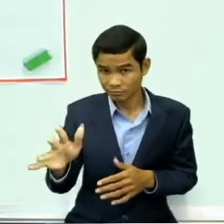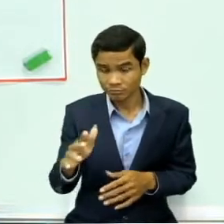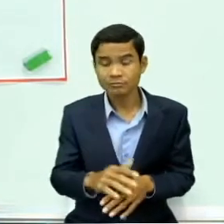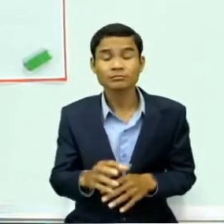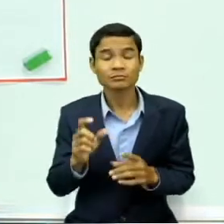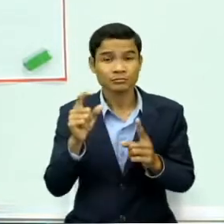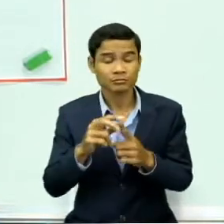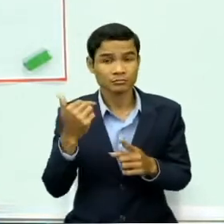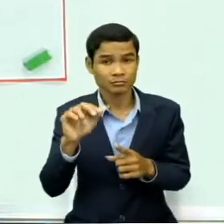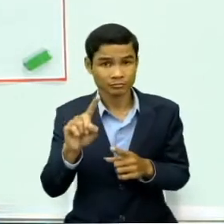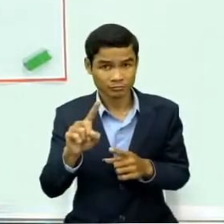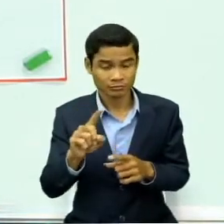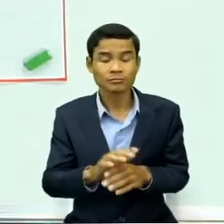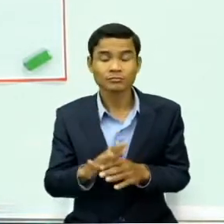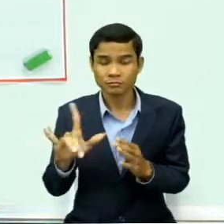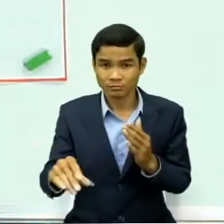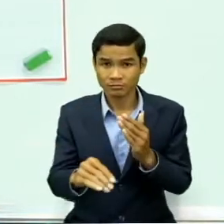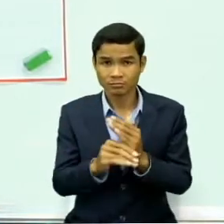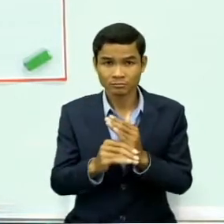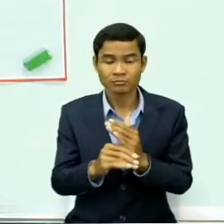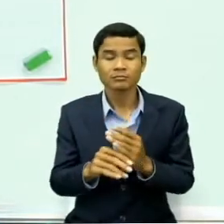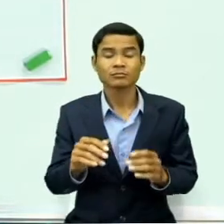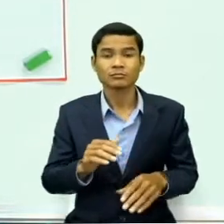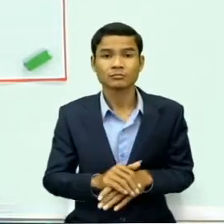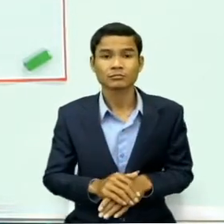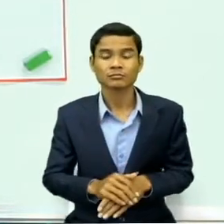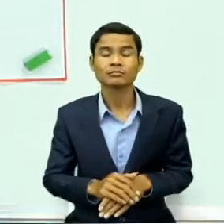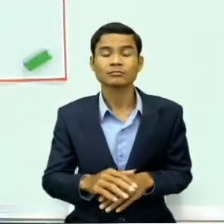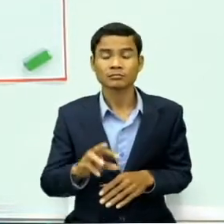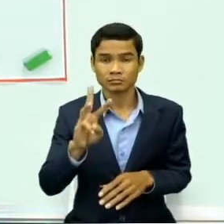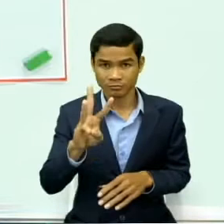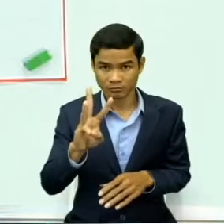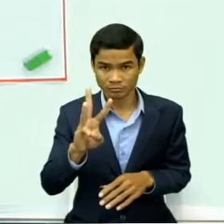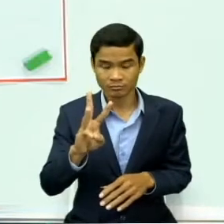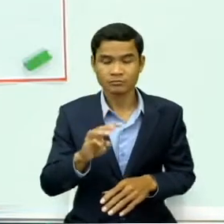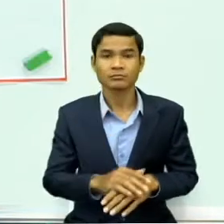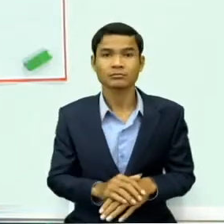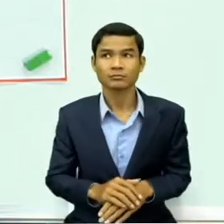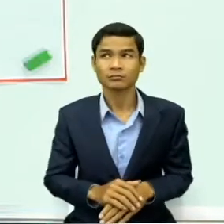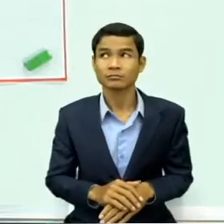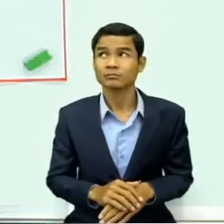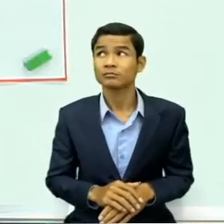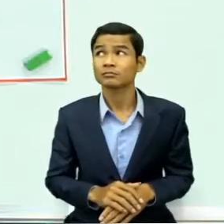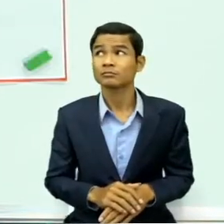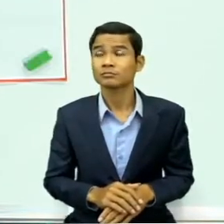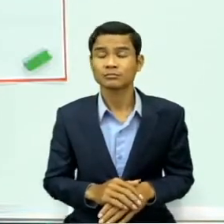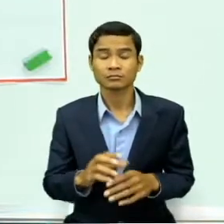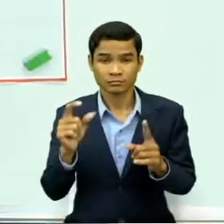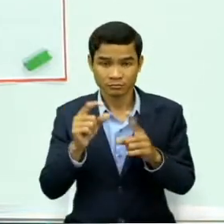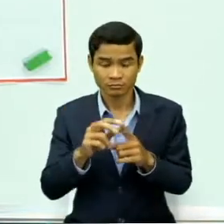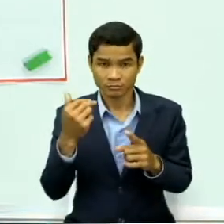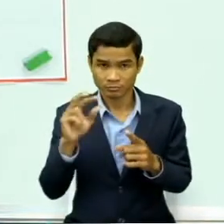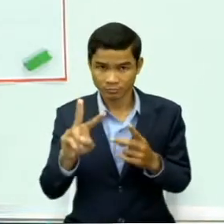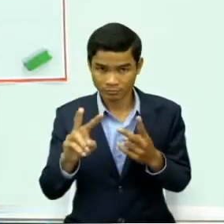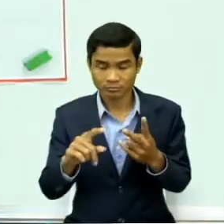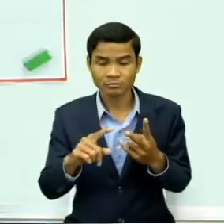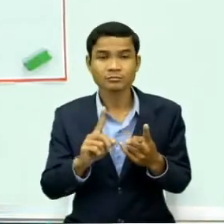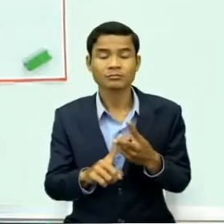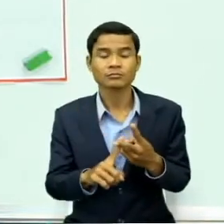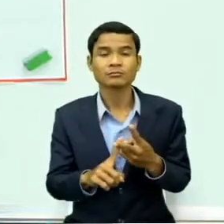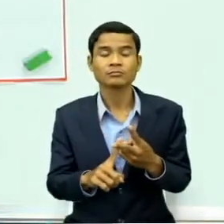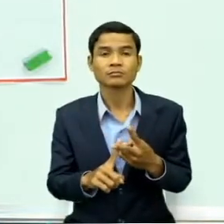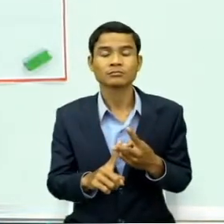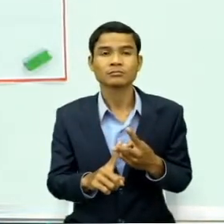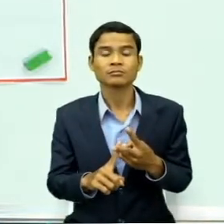bị tì mùi ní cư nhạc rô bấm thám ạ xó. Dồ ná. Chà ní. Bị tì bí cư nhạc rô thám xá.